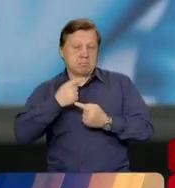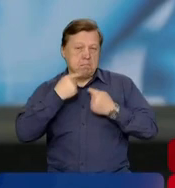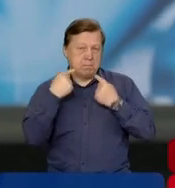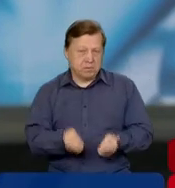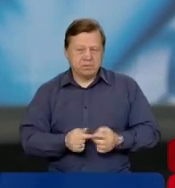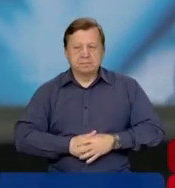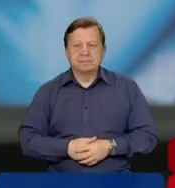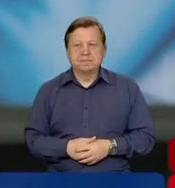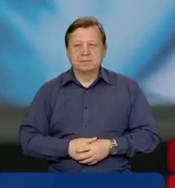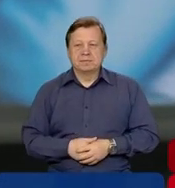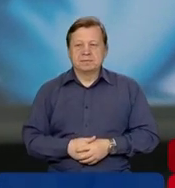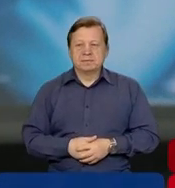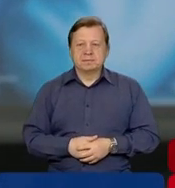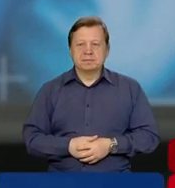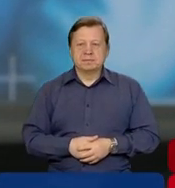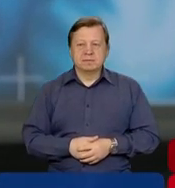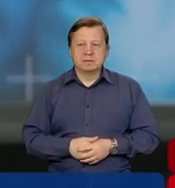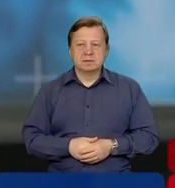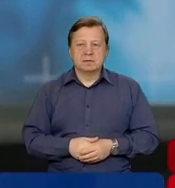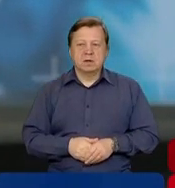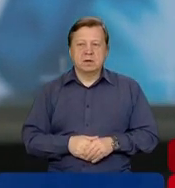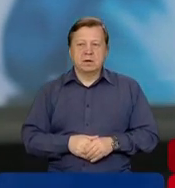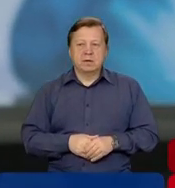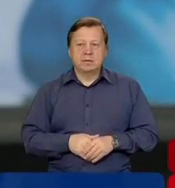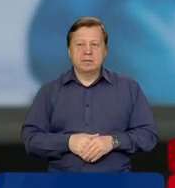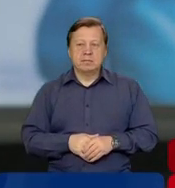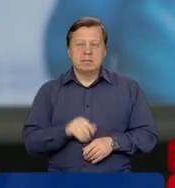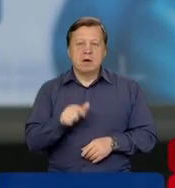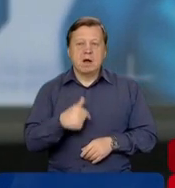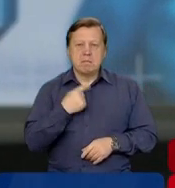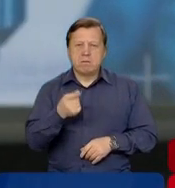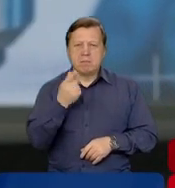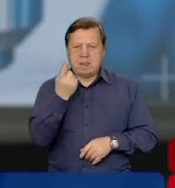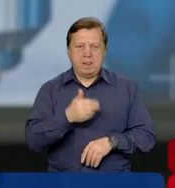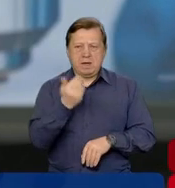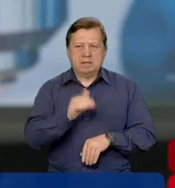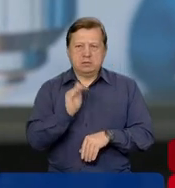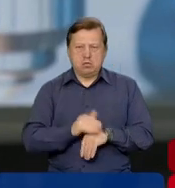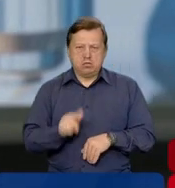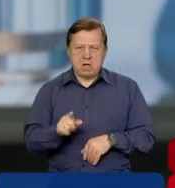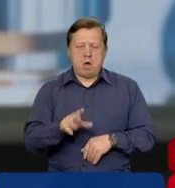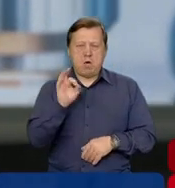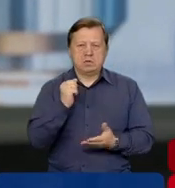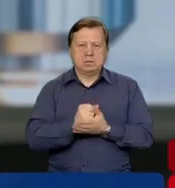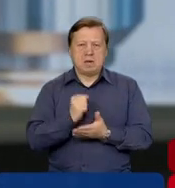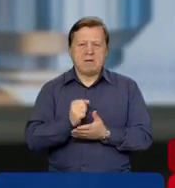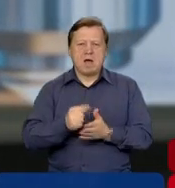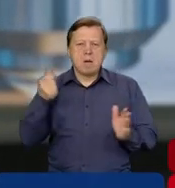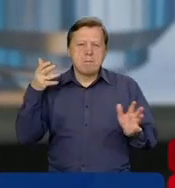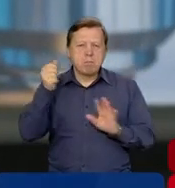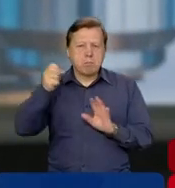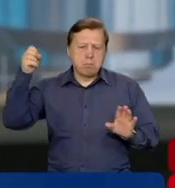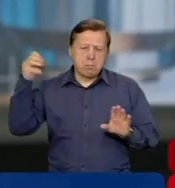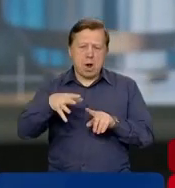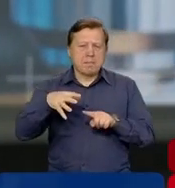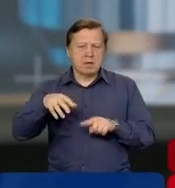porozmawiać. To jest istotne. Natomiast chyba tutaj nie zgodziłbym się z tym, że nie mówimy nic o promieniowaniu